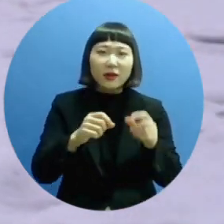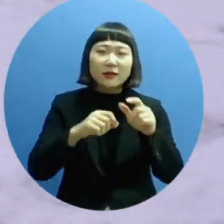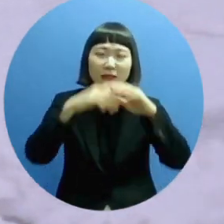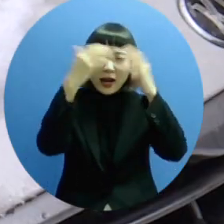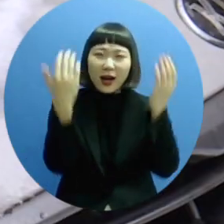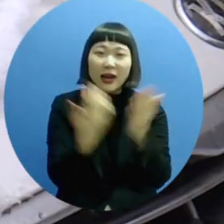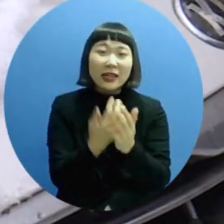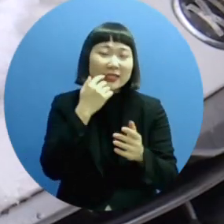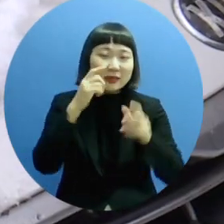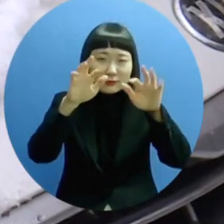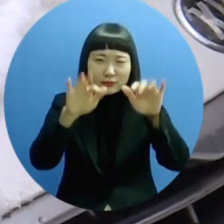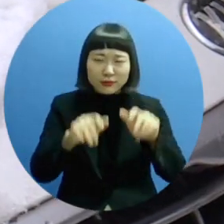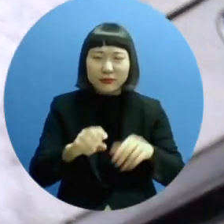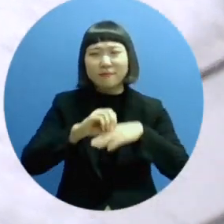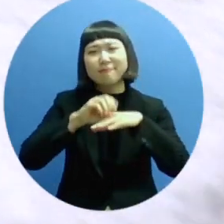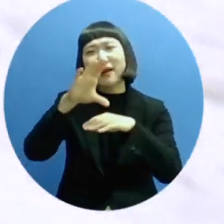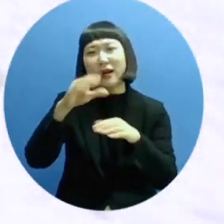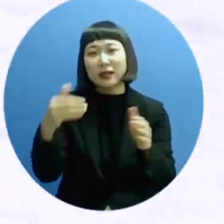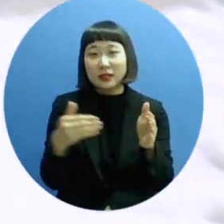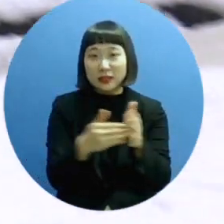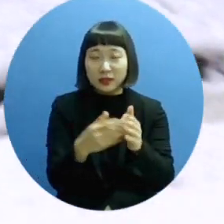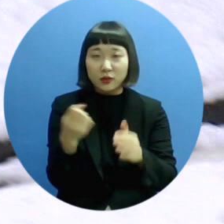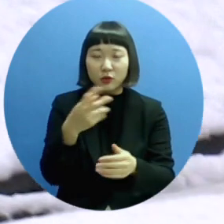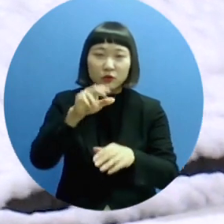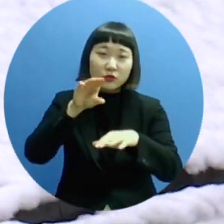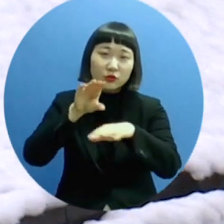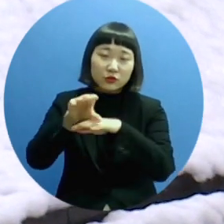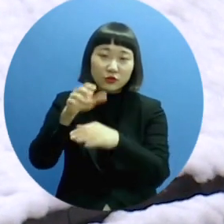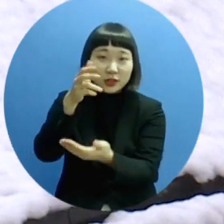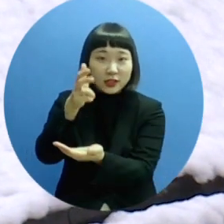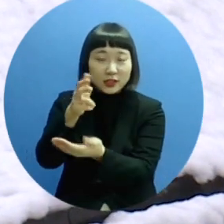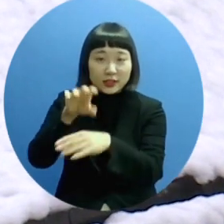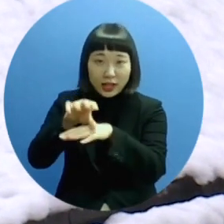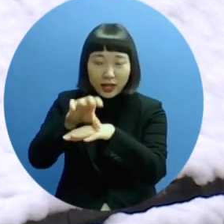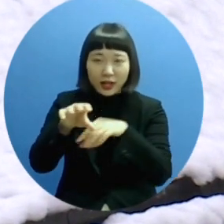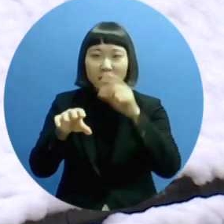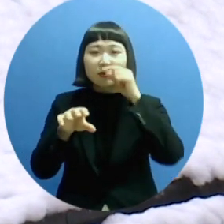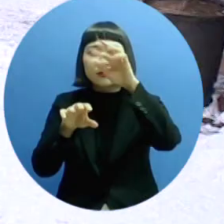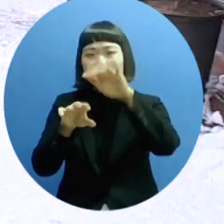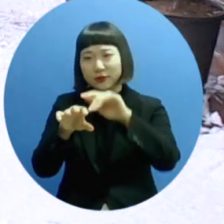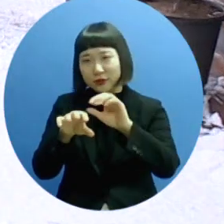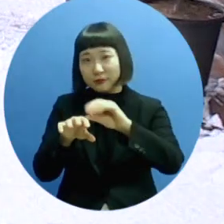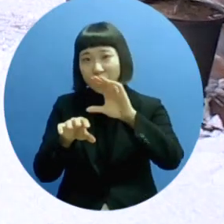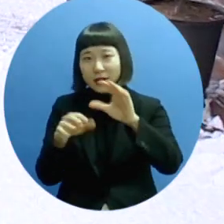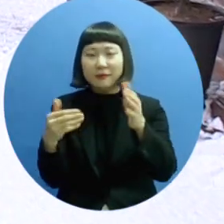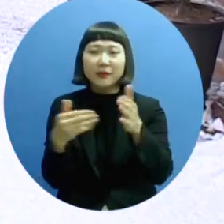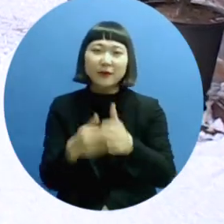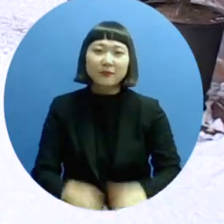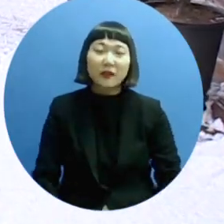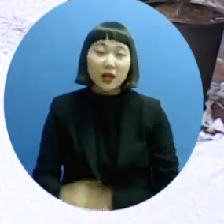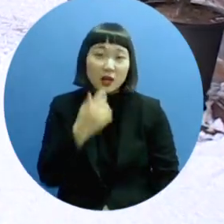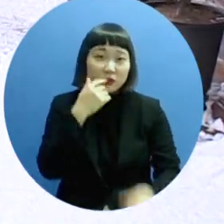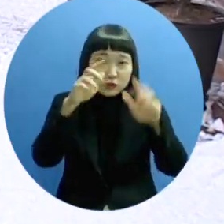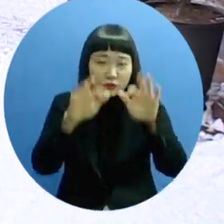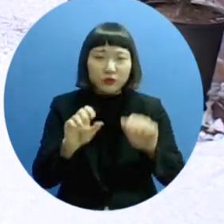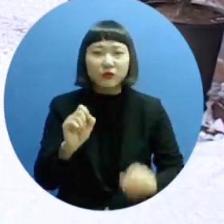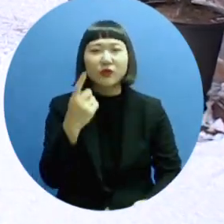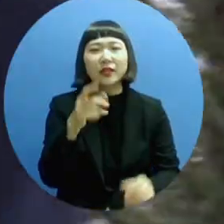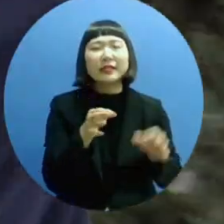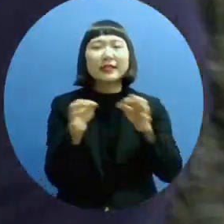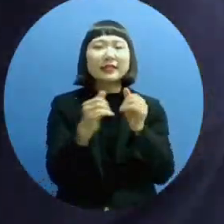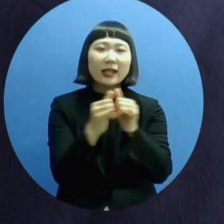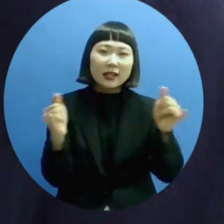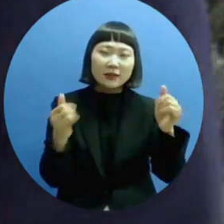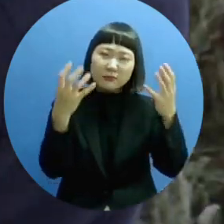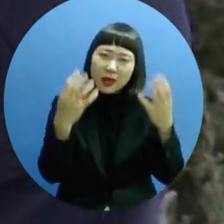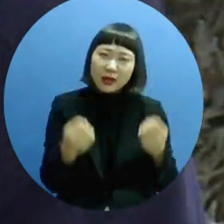변했고, 주차된 차량에도 하얀 눈이 쌓였습니다. 눈 소식에 아침 일찍 나온 상인들, 가게 앞